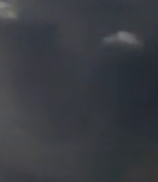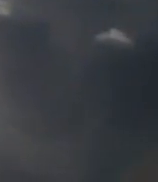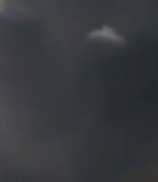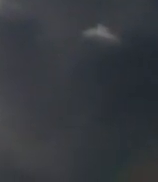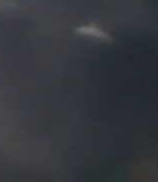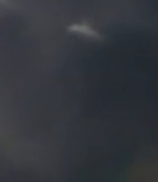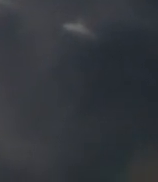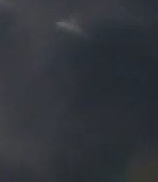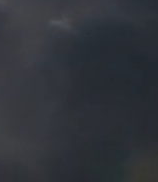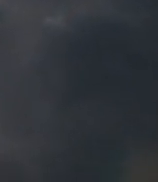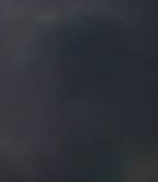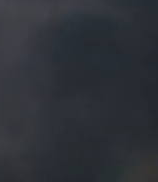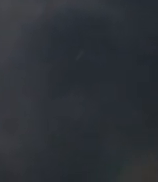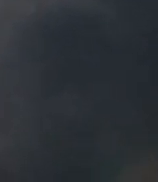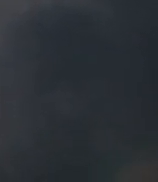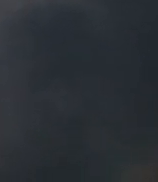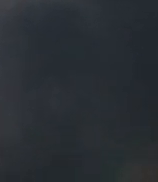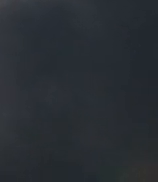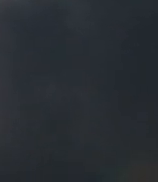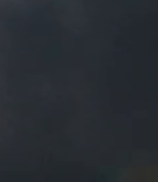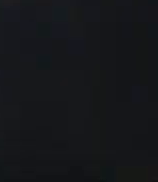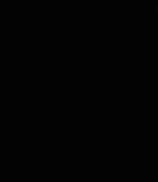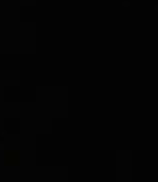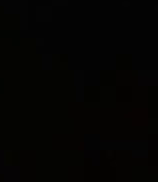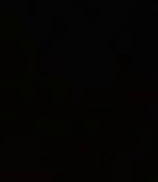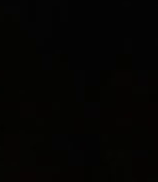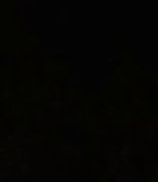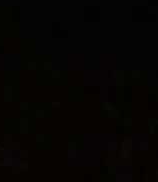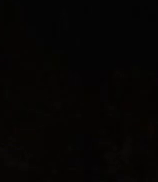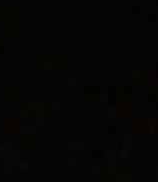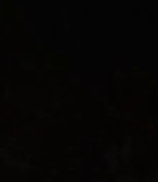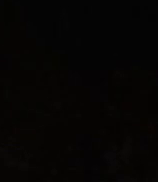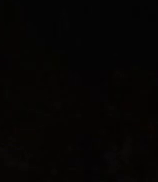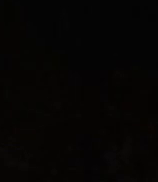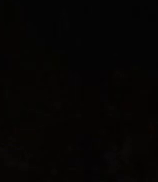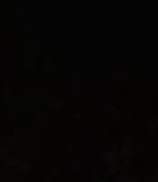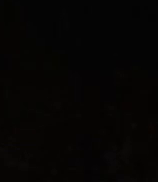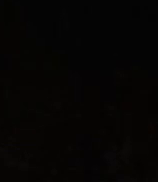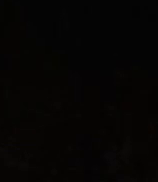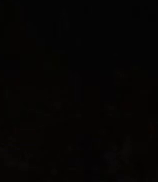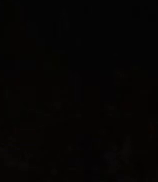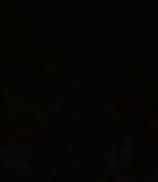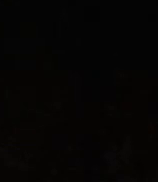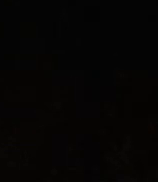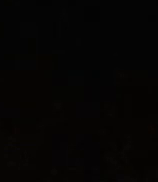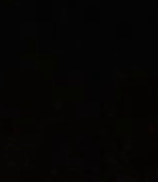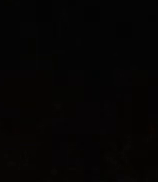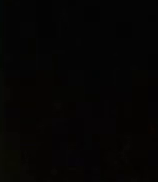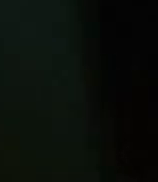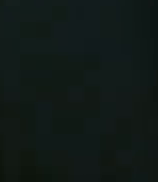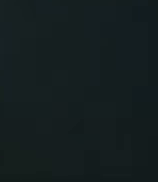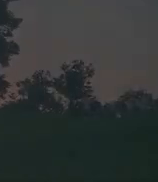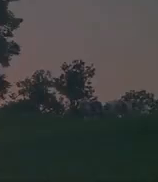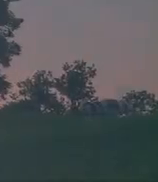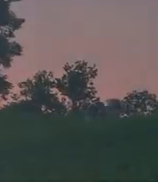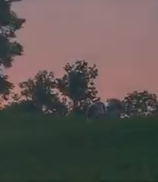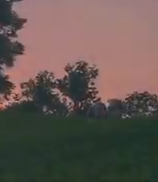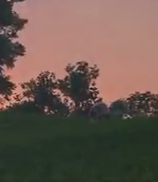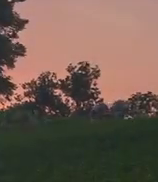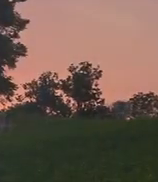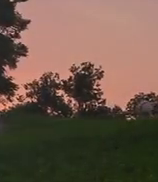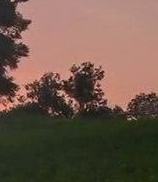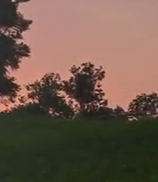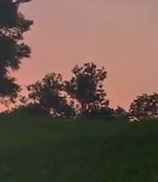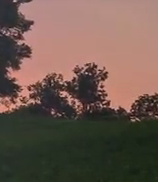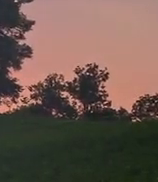то, что наблюдает и поражается разум наш. Это движение видимого, где